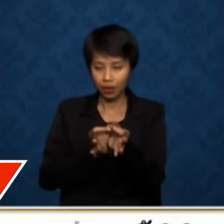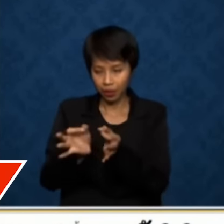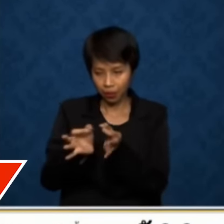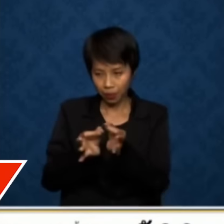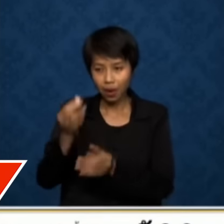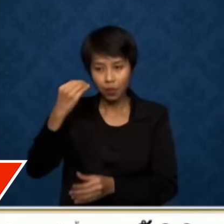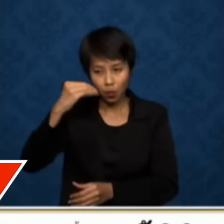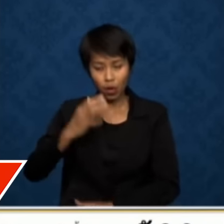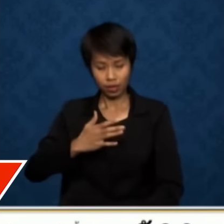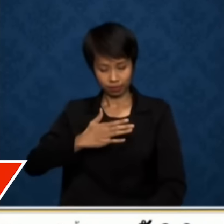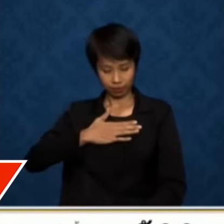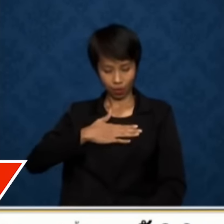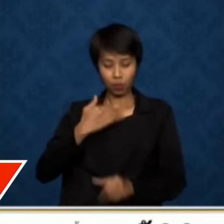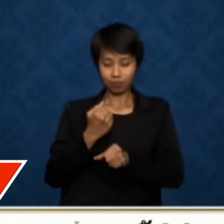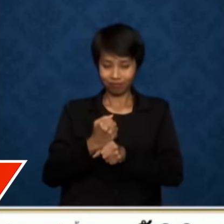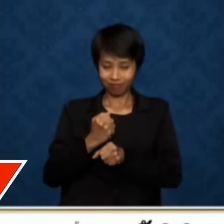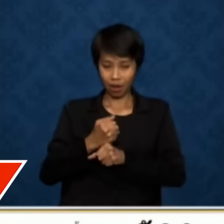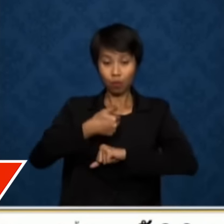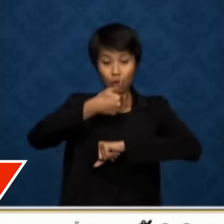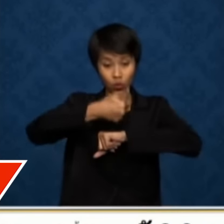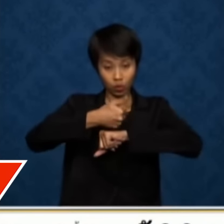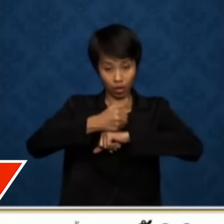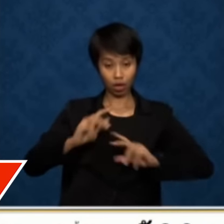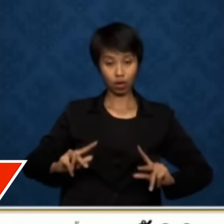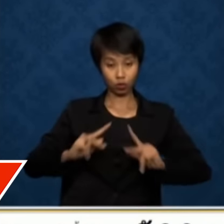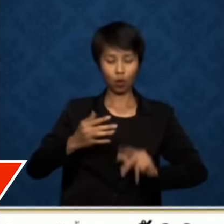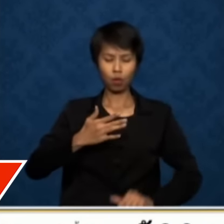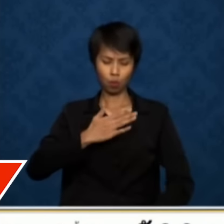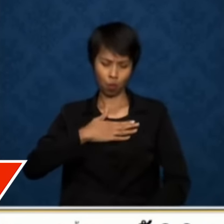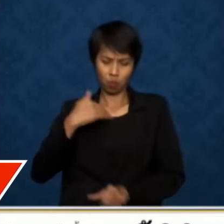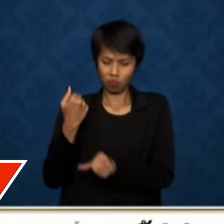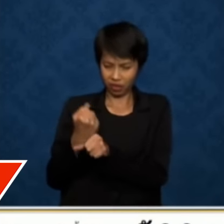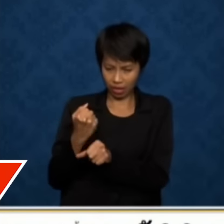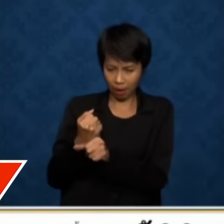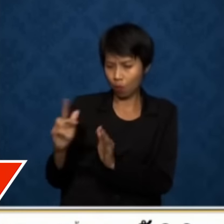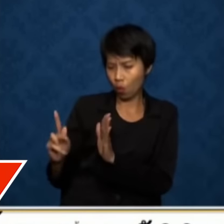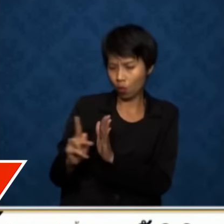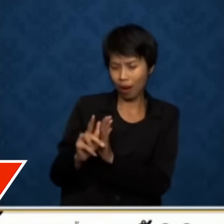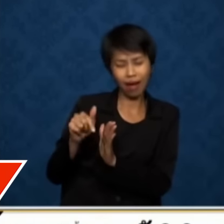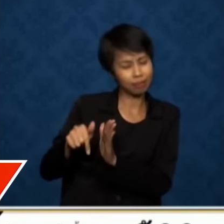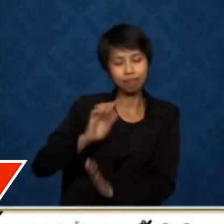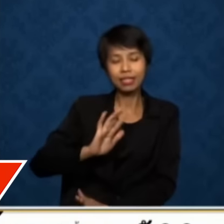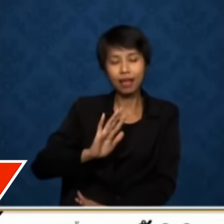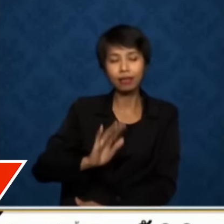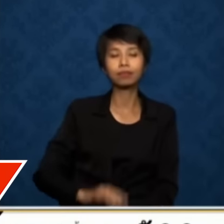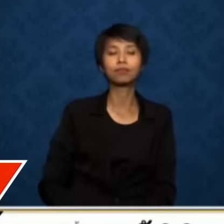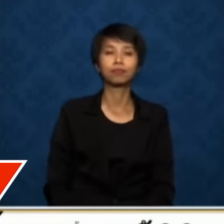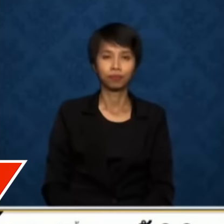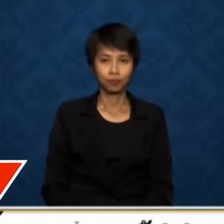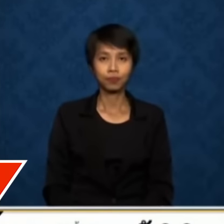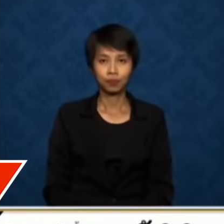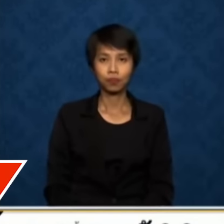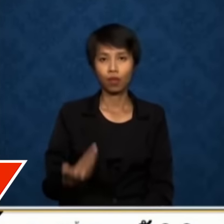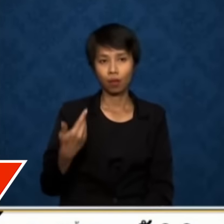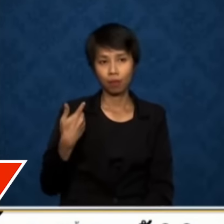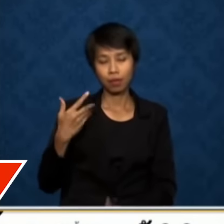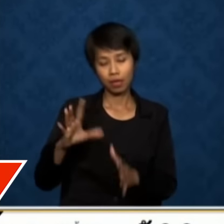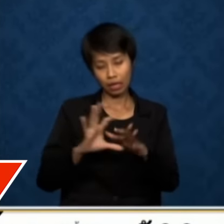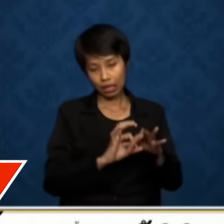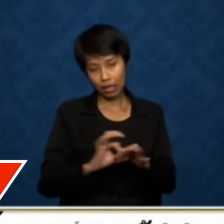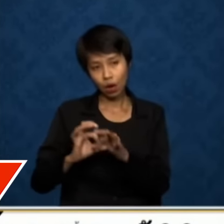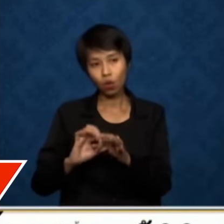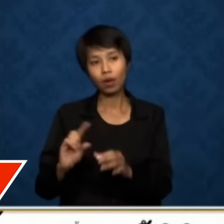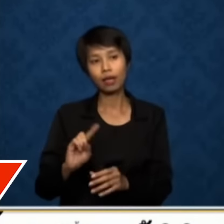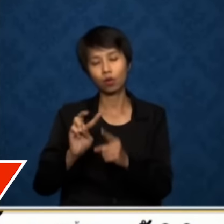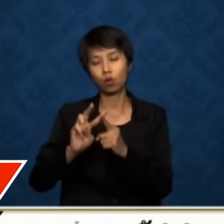ท่านไม่ได้เป็นคนออกนะแต่โอเคแหละท่านเป็นรัฐมนตรีท่านก็เป็นผู้รักษาการตามอันนี้นะครับมีส่วนที่เกี่ยวข้องนะครับคือข้อ2